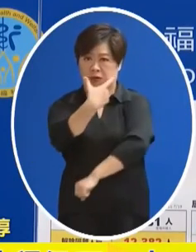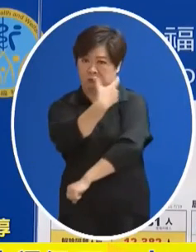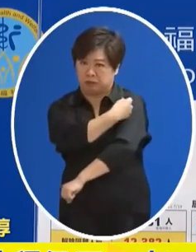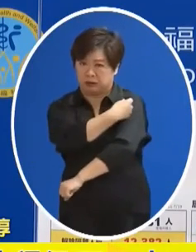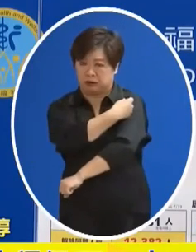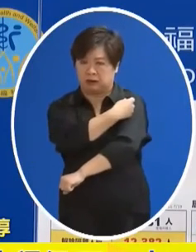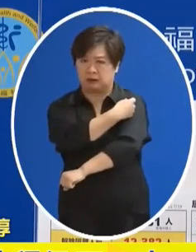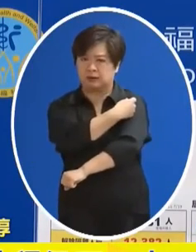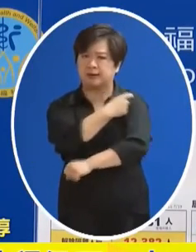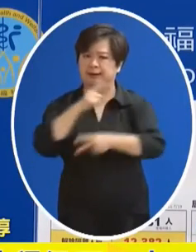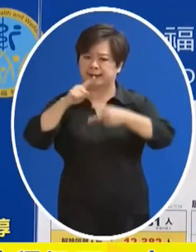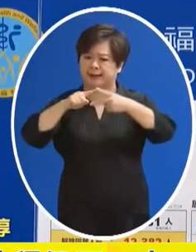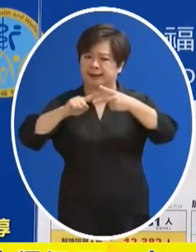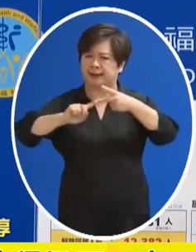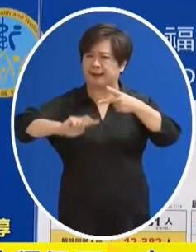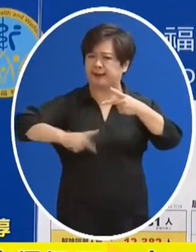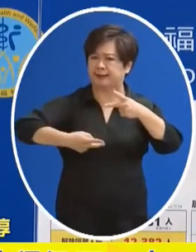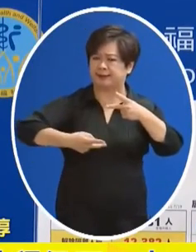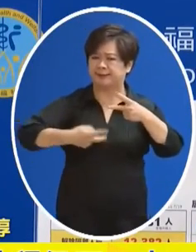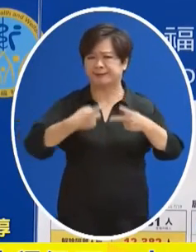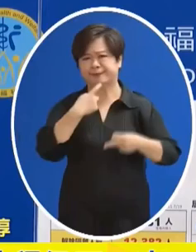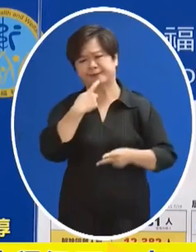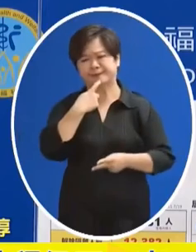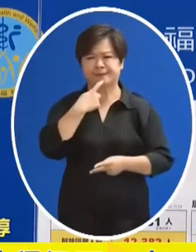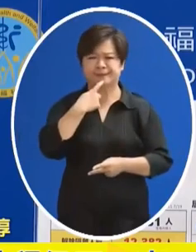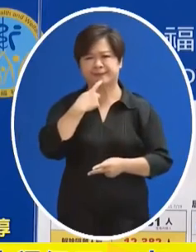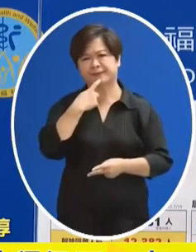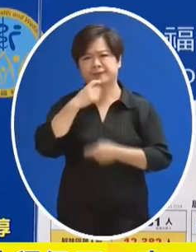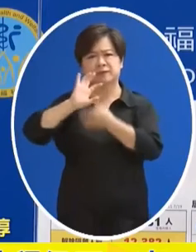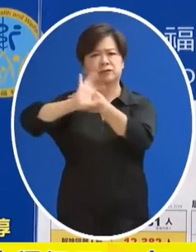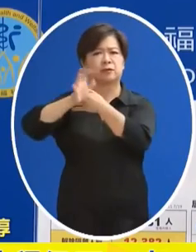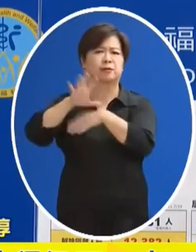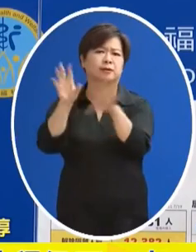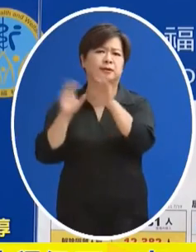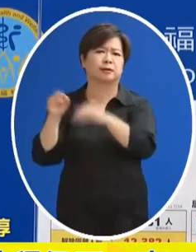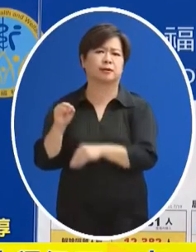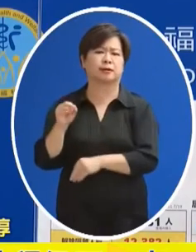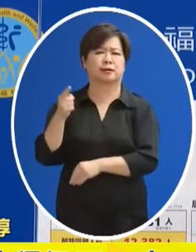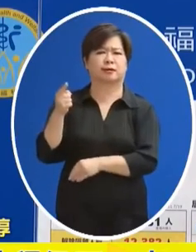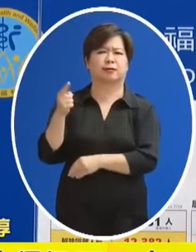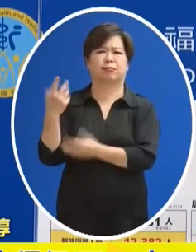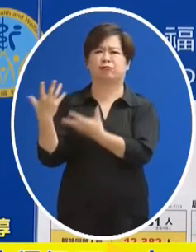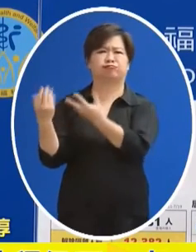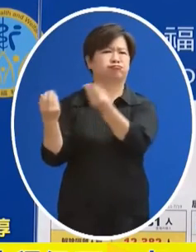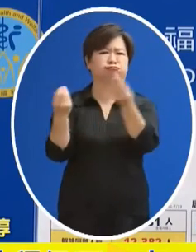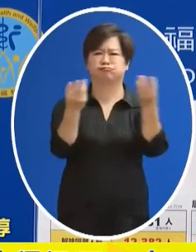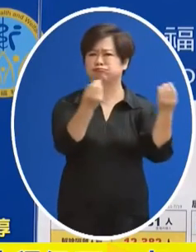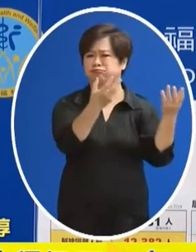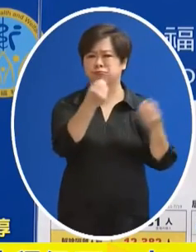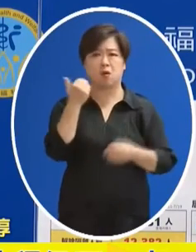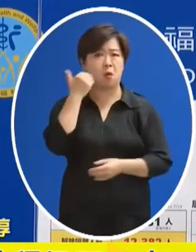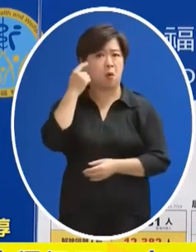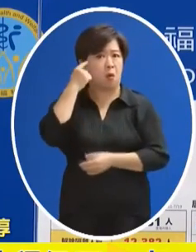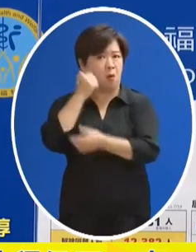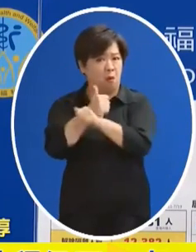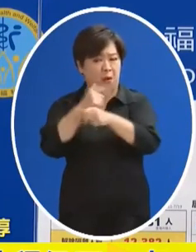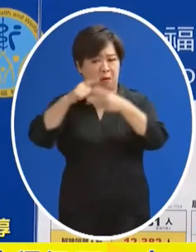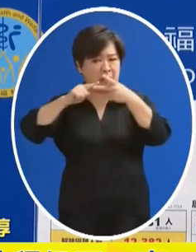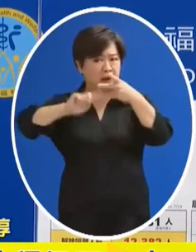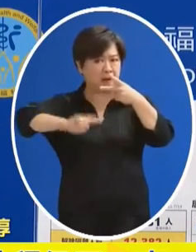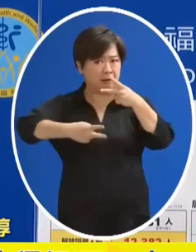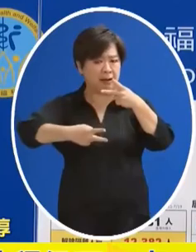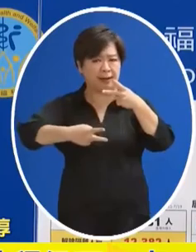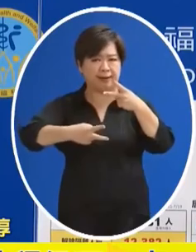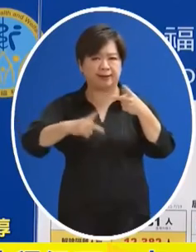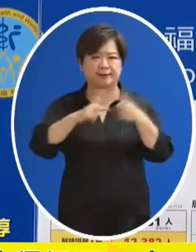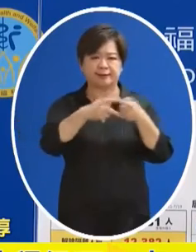不是可以跟其他厂牌混打，这当然也是没有国际上的资料，那如果要考虑这样的混打的话，